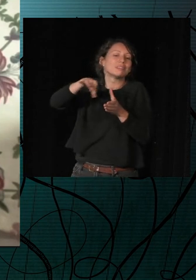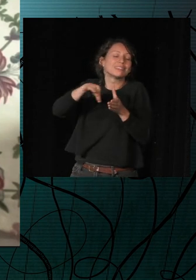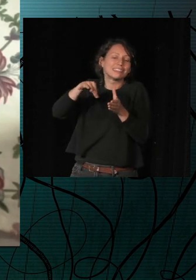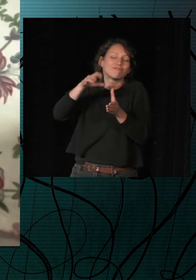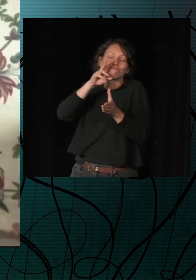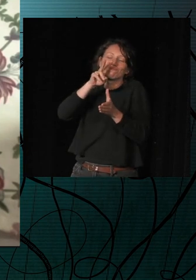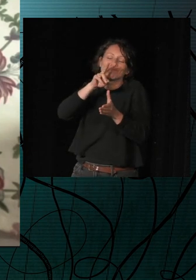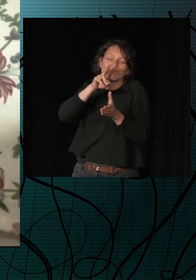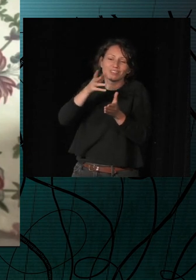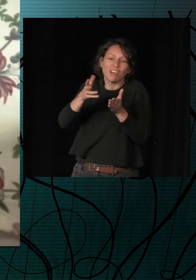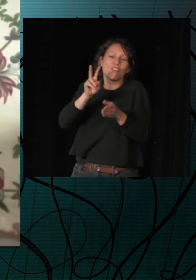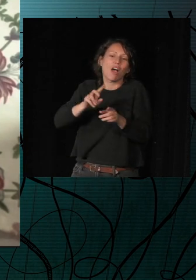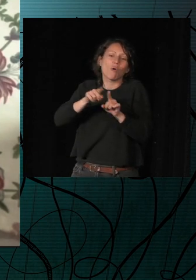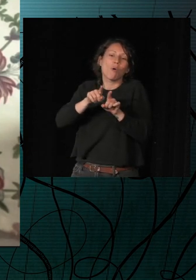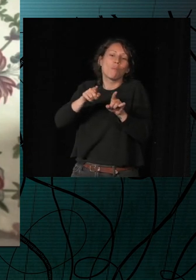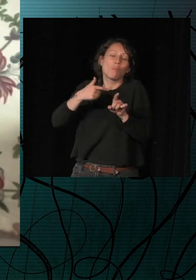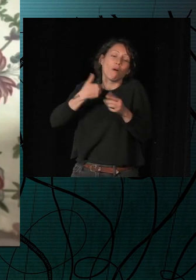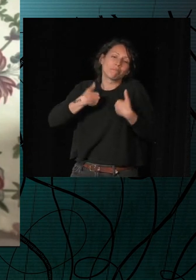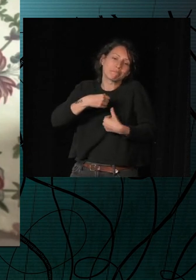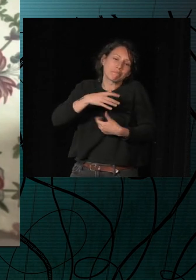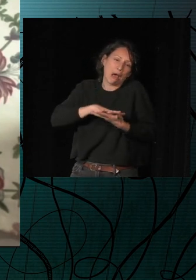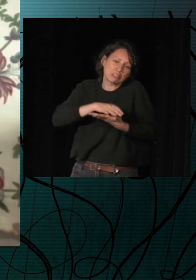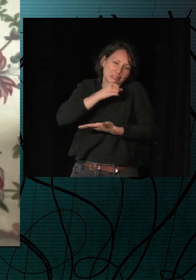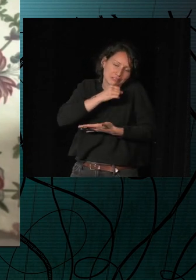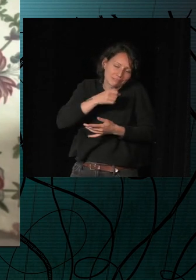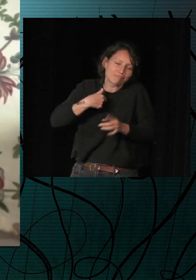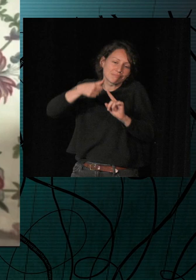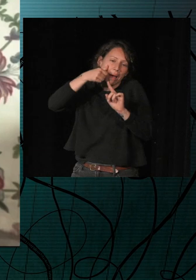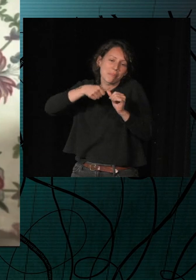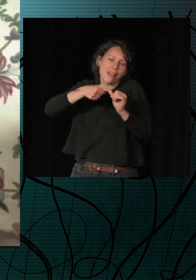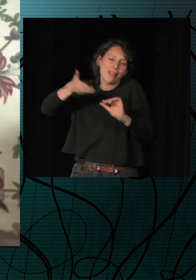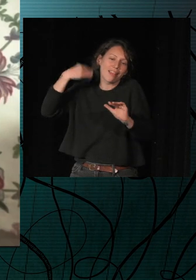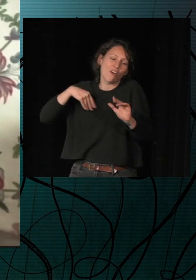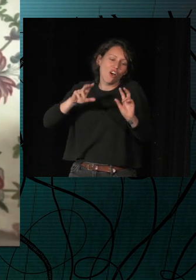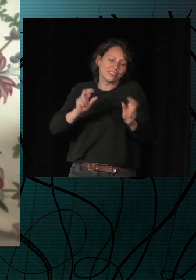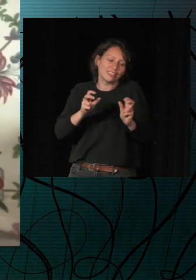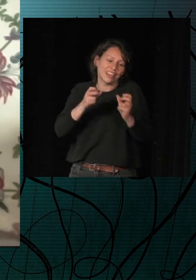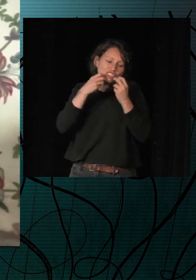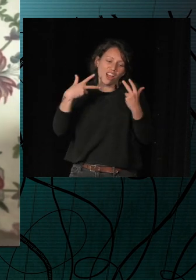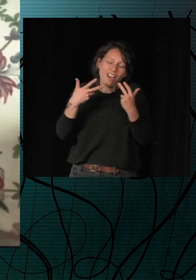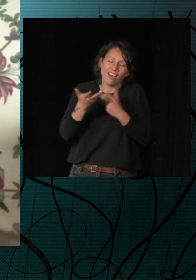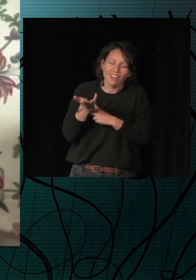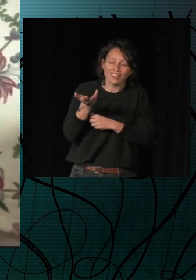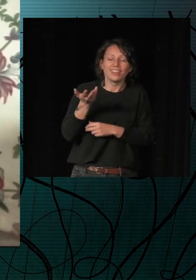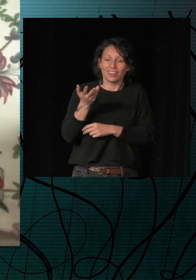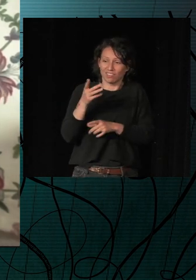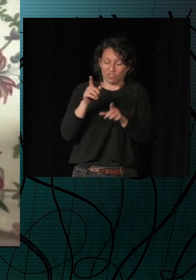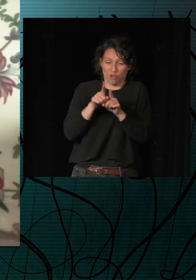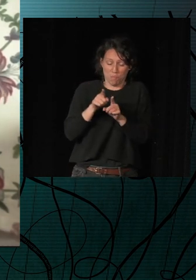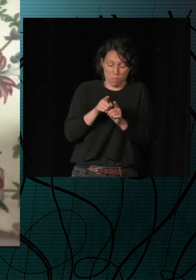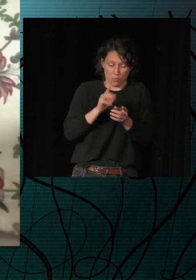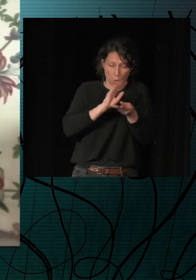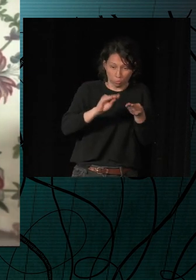vieille donc moi ça me rappelle t leschats ça me rappelle des trucs comme ça avec des des des ouais des humanisations d'objets